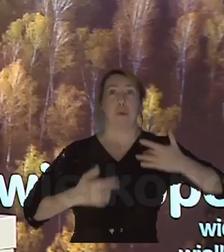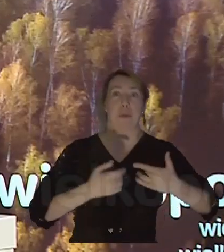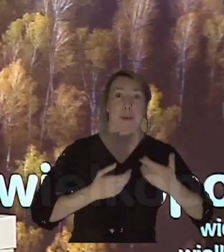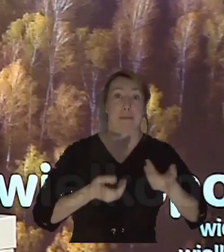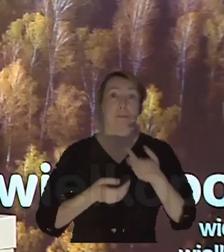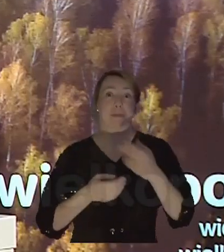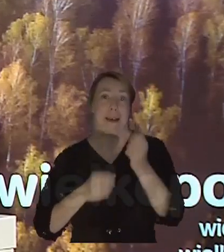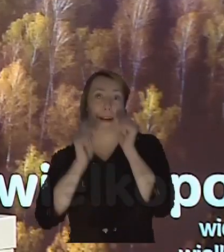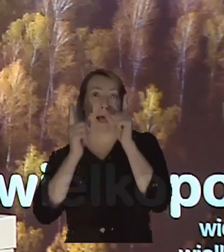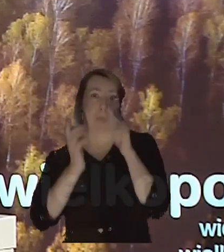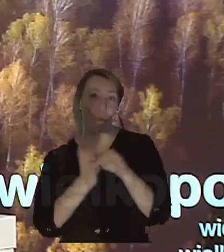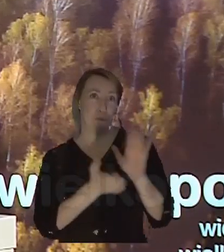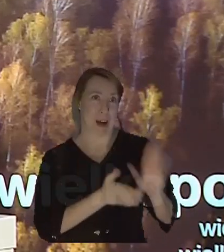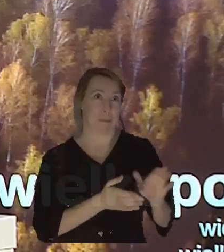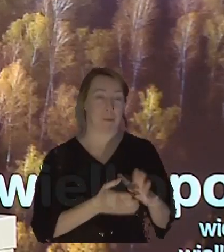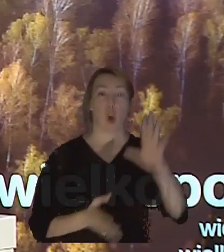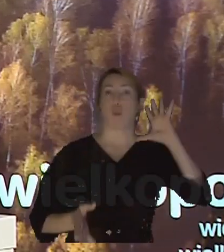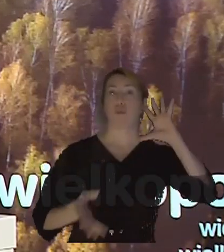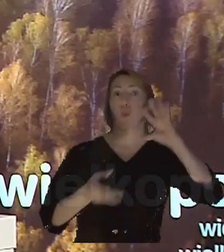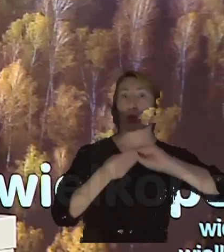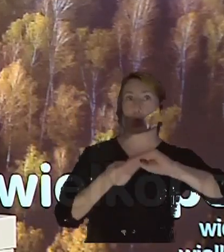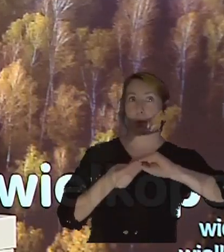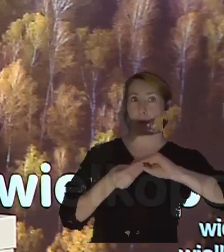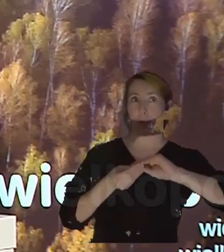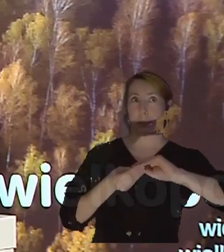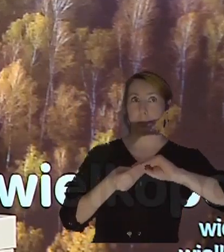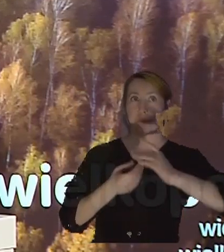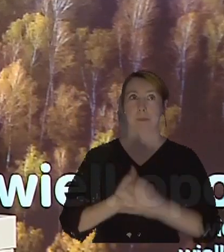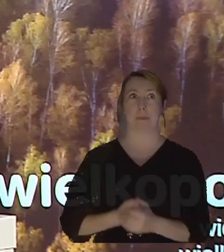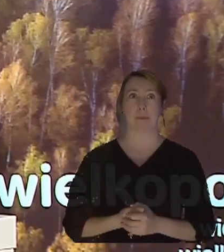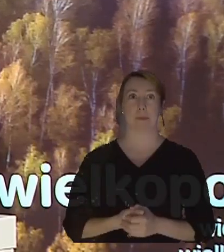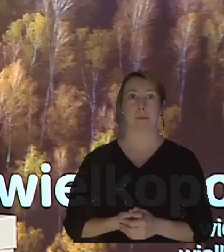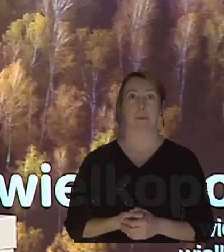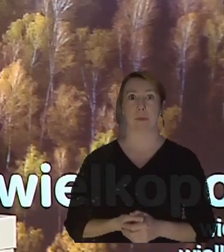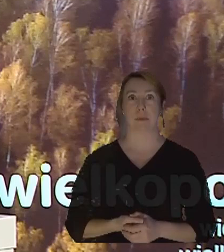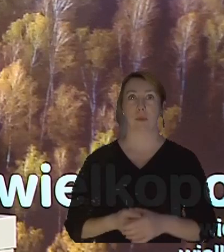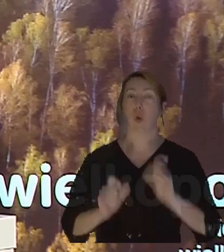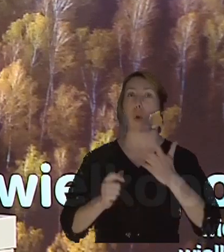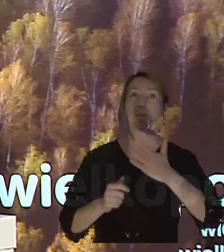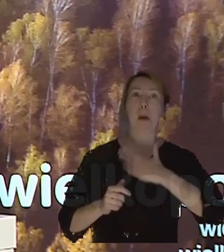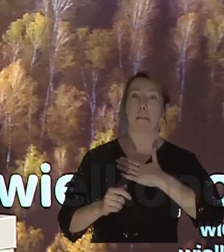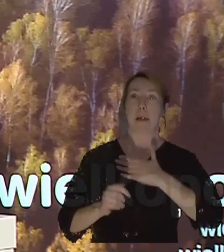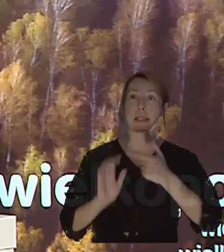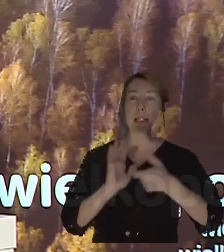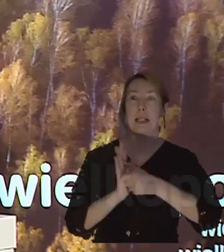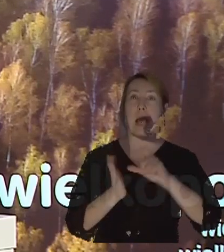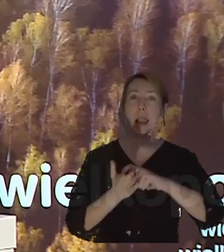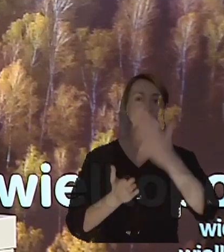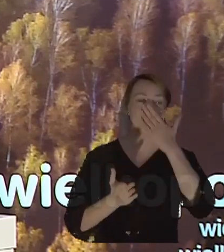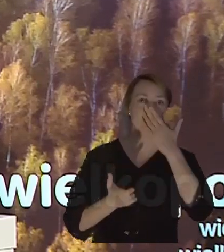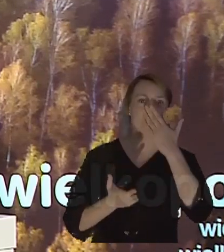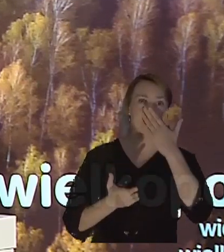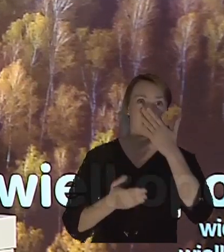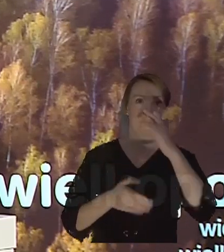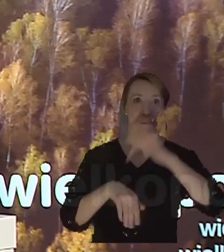pojawia. Podsumowanie, proszę Państwa. Co mamy na sali? Cały czas